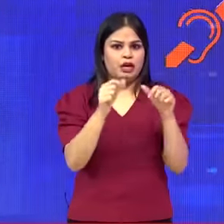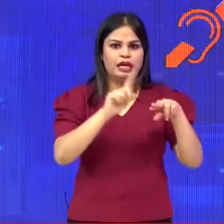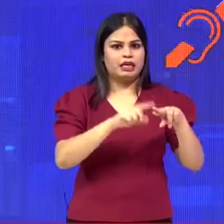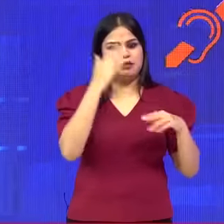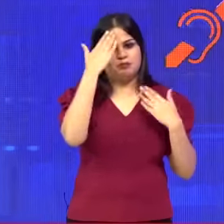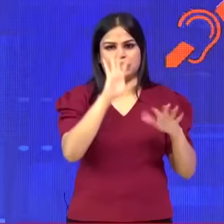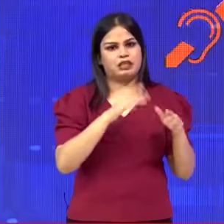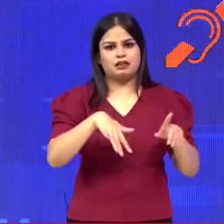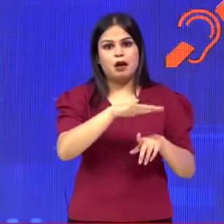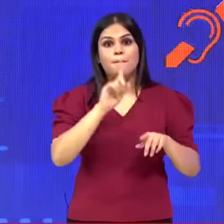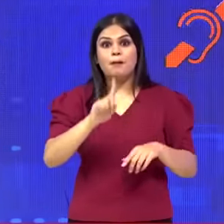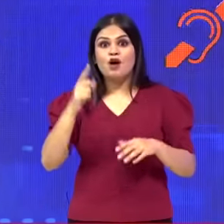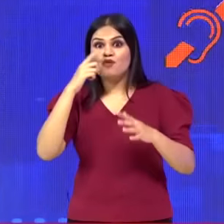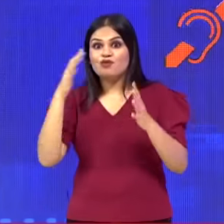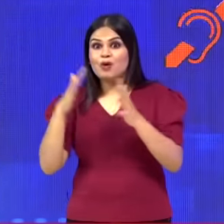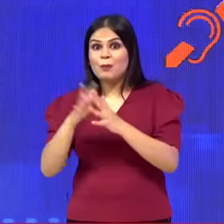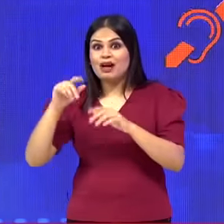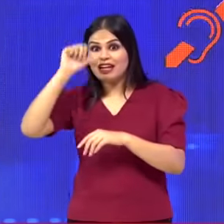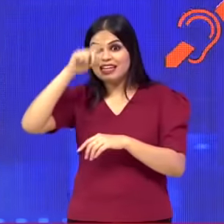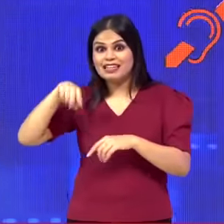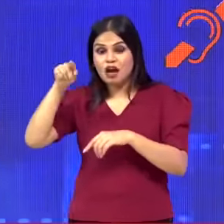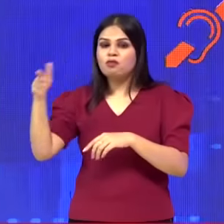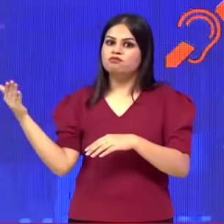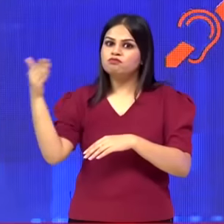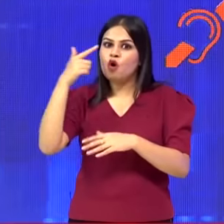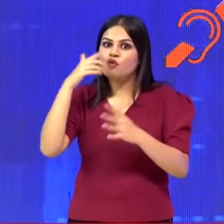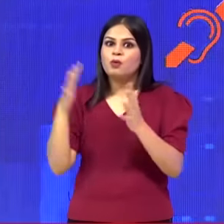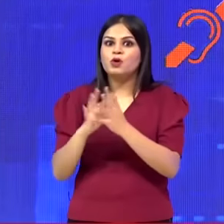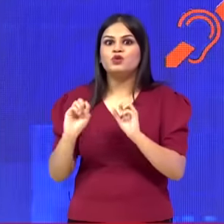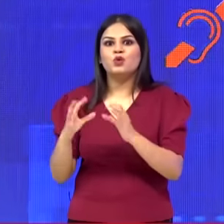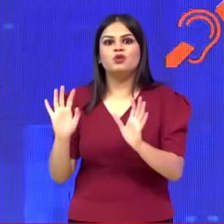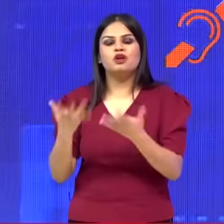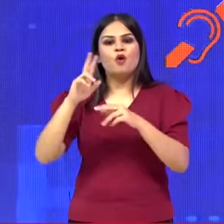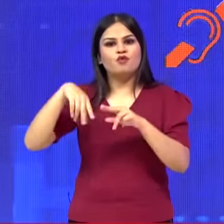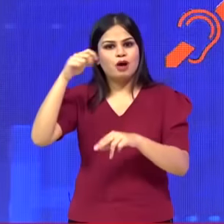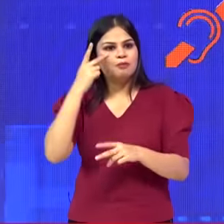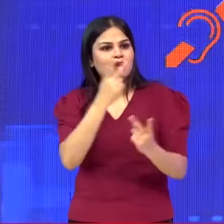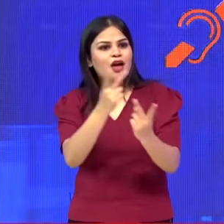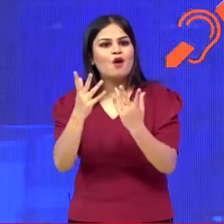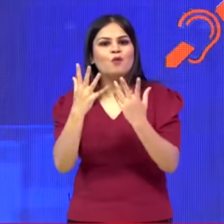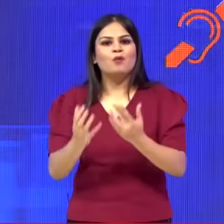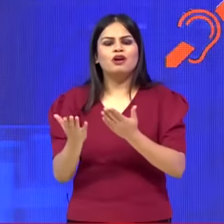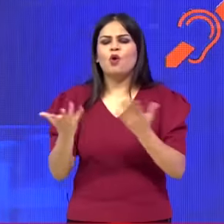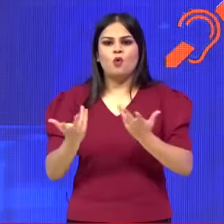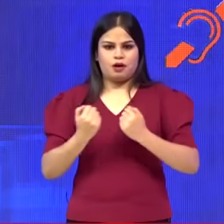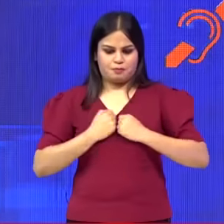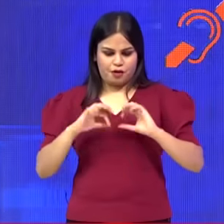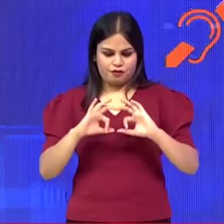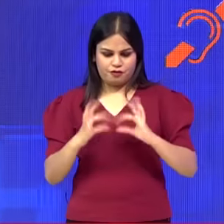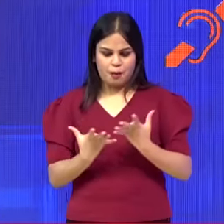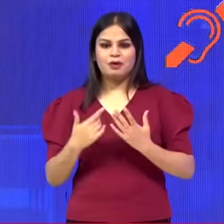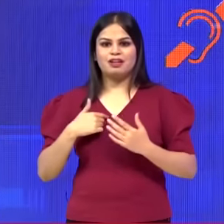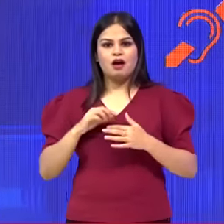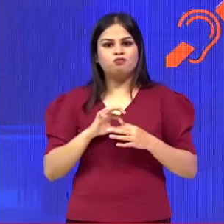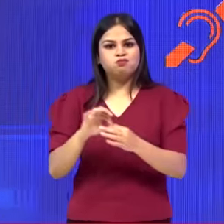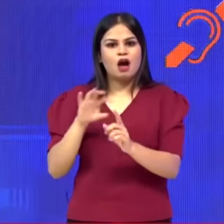स्टार्टेड गोइंग टू द थिएटर्स टू वॉच दिस फिल्म, बिकॉज वो जो एक फैमिली जो है, एक जो हमारा कल्चर है, यू नो, भाइयों की बॉन्डिंग